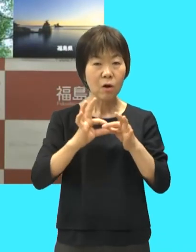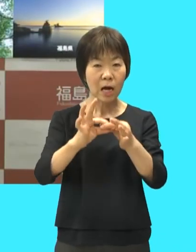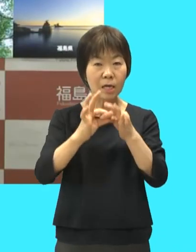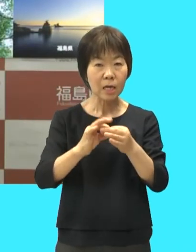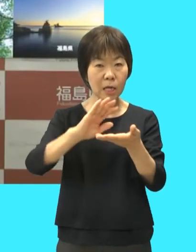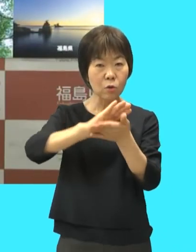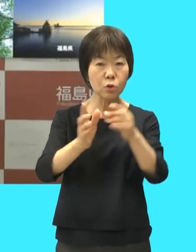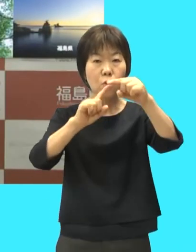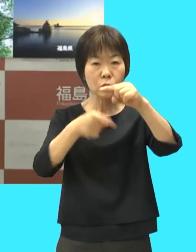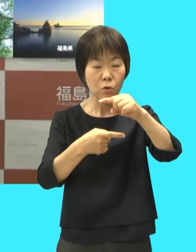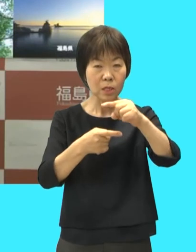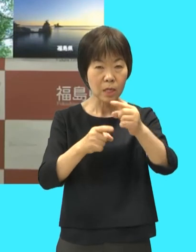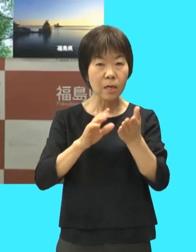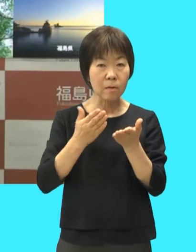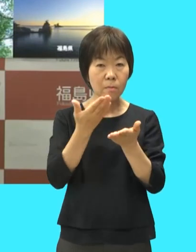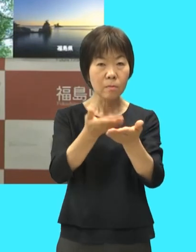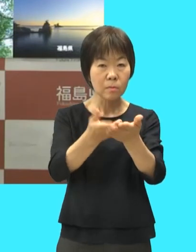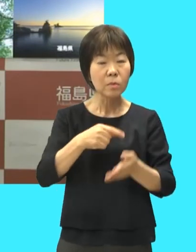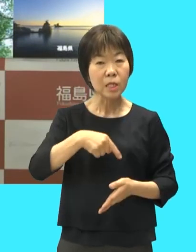省庁に申し上げてまいります。